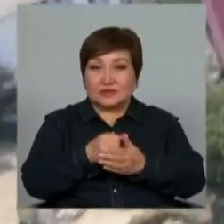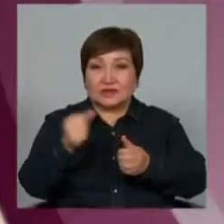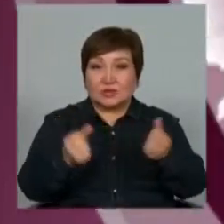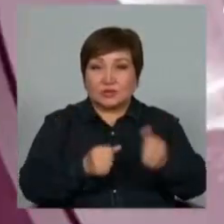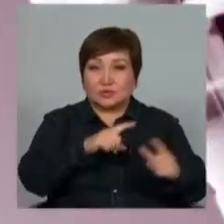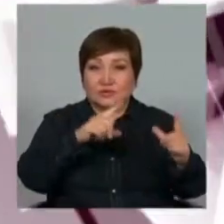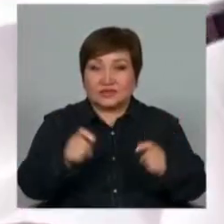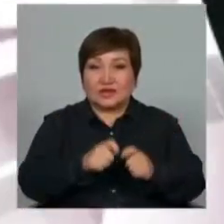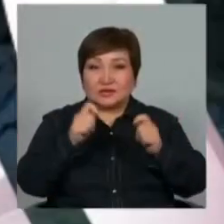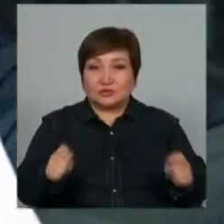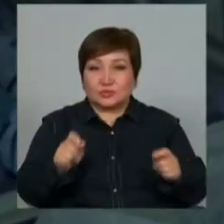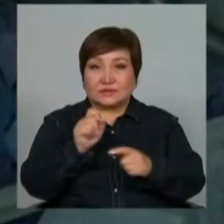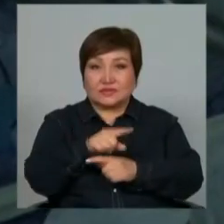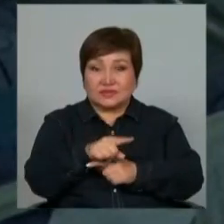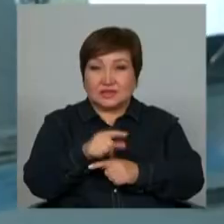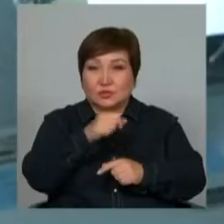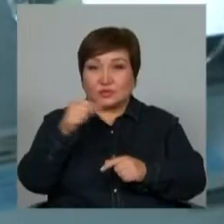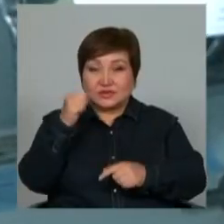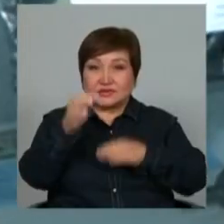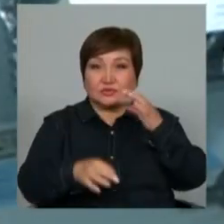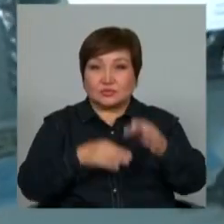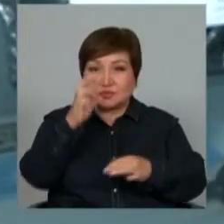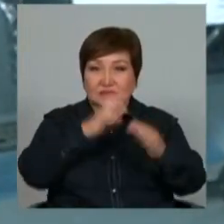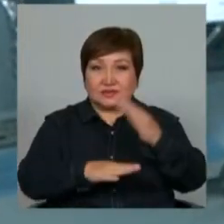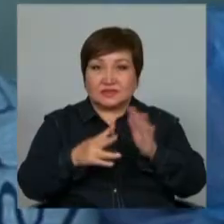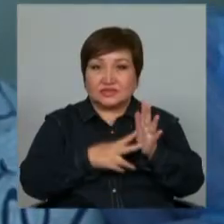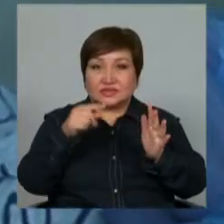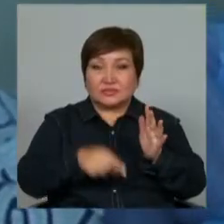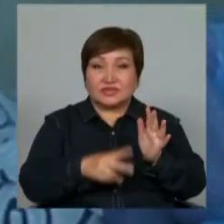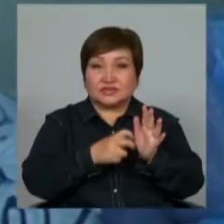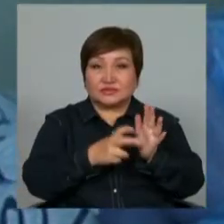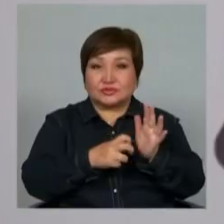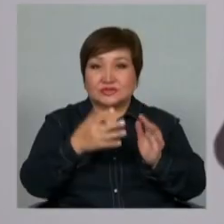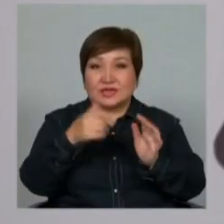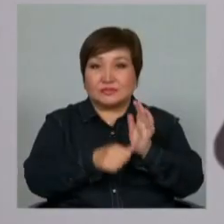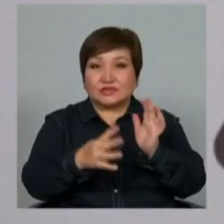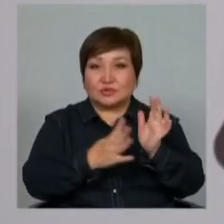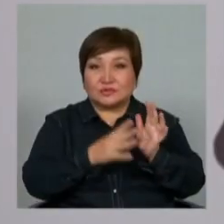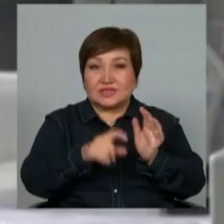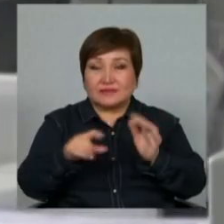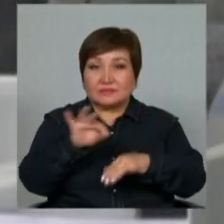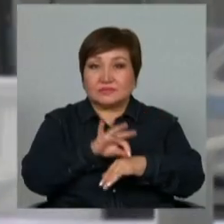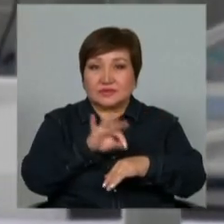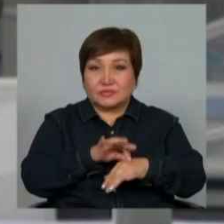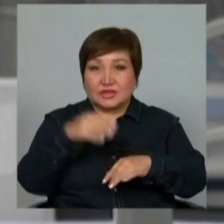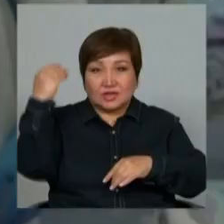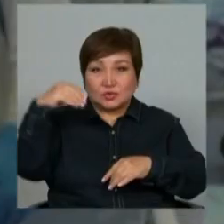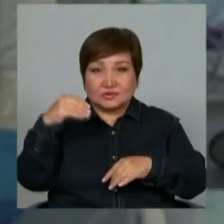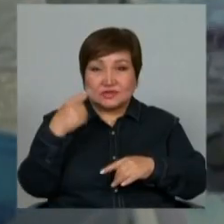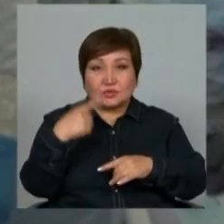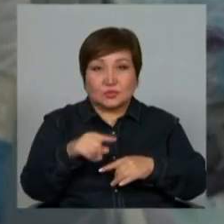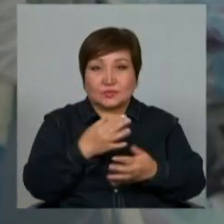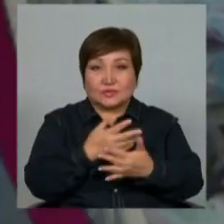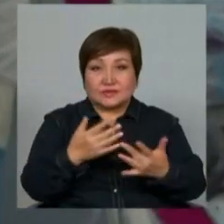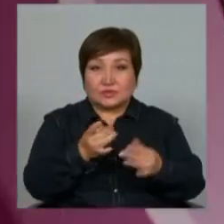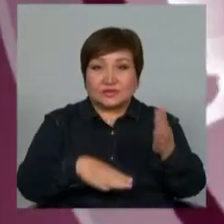тапсырды. Өткен тәулікте елде 7769 адам коронавирус індетін жұқтырды. Түркістаннан өзге өңірлердің бәрі